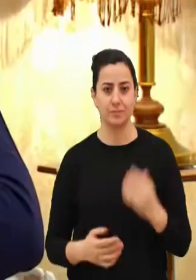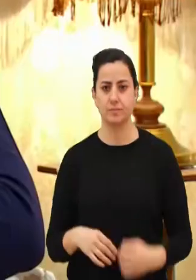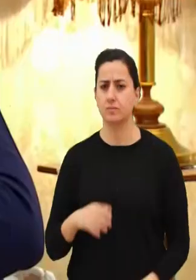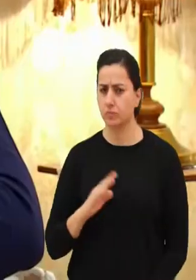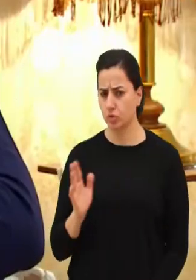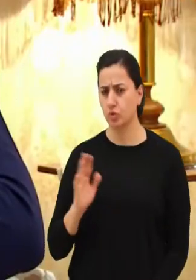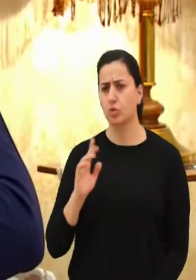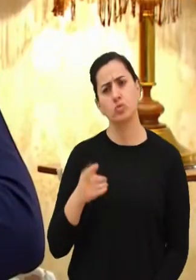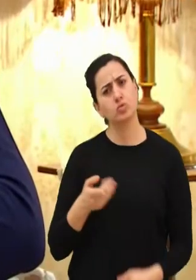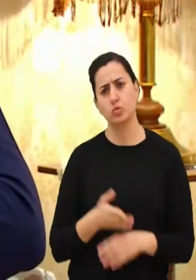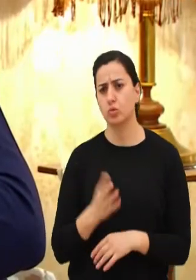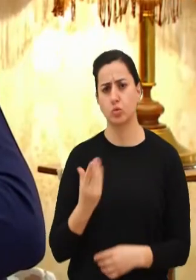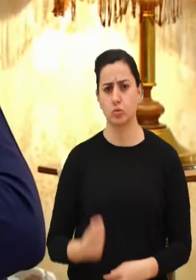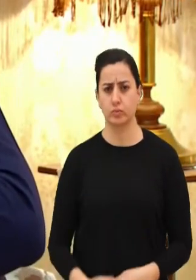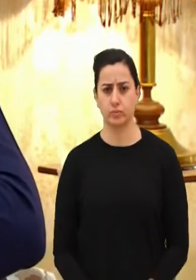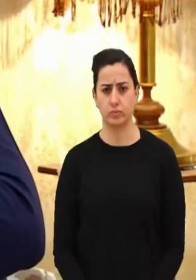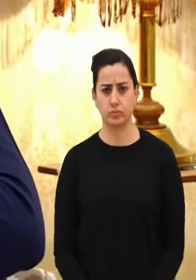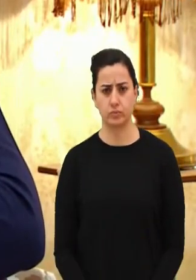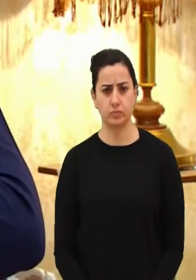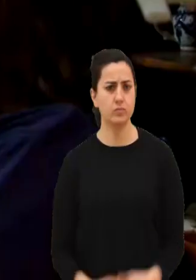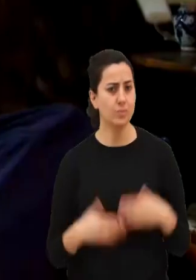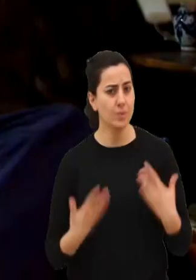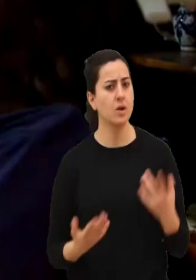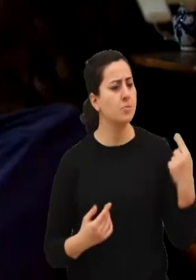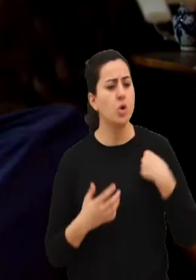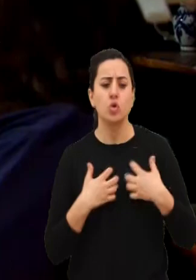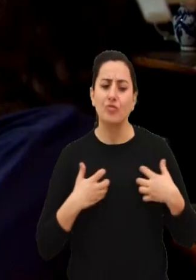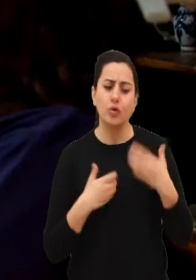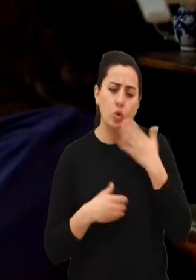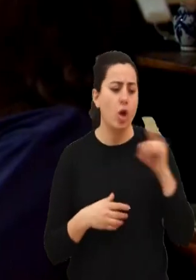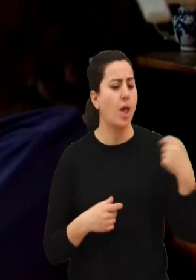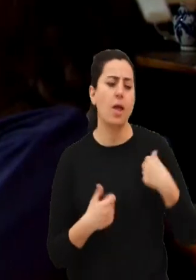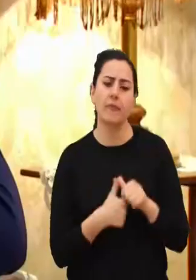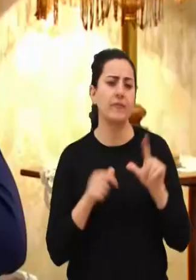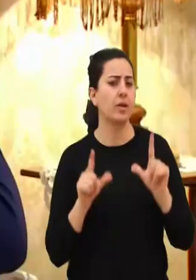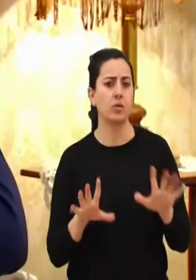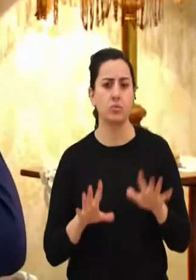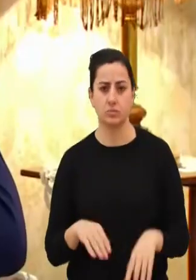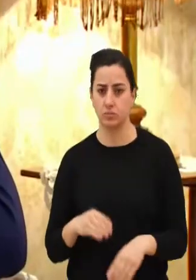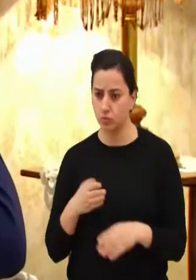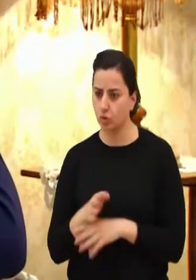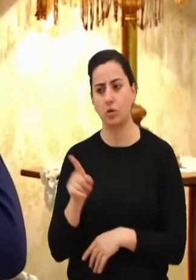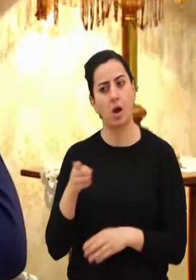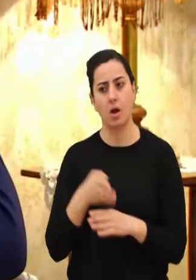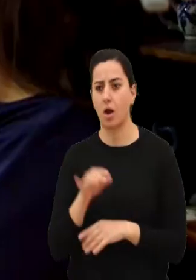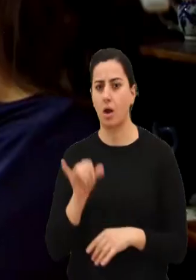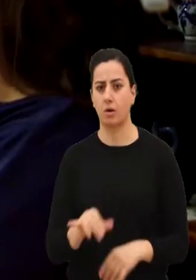yok hiç öyle düşünme. Ya ya güvenmiyorsa evlenmesin abicim. Yok gerçekten